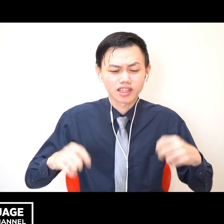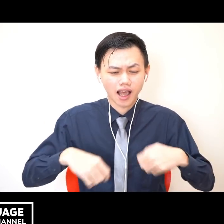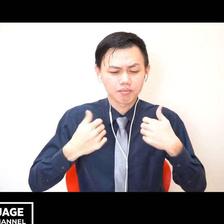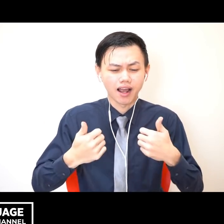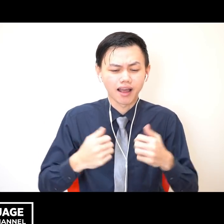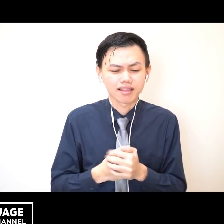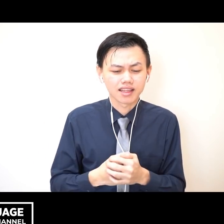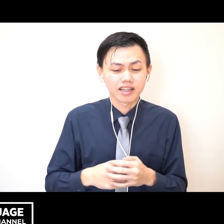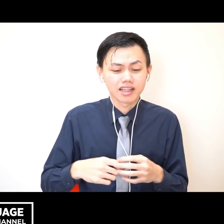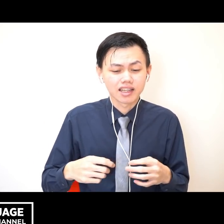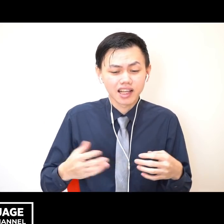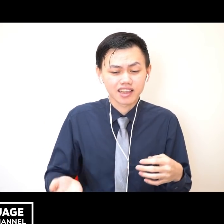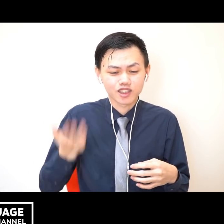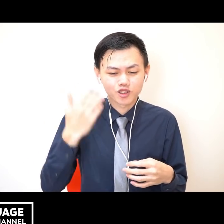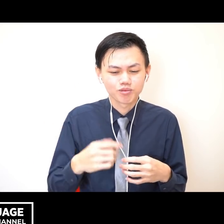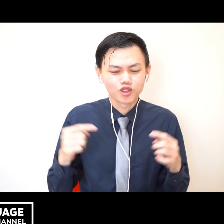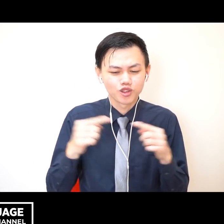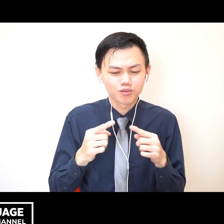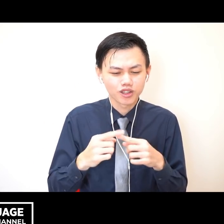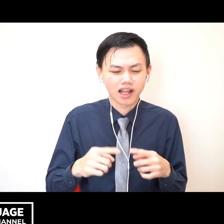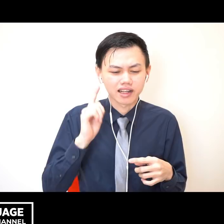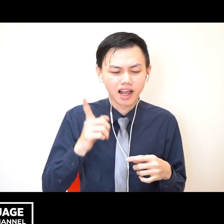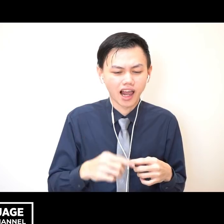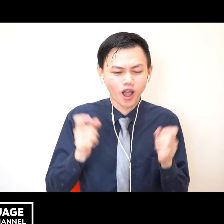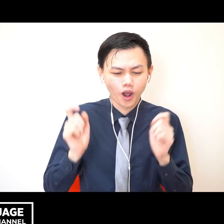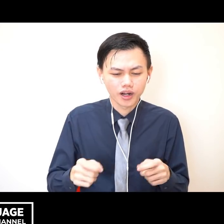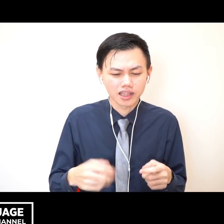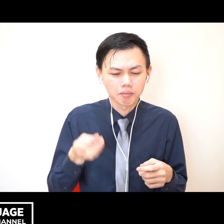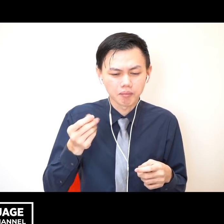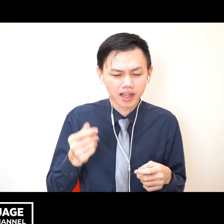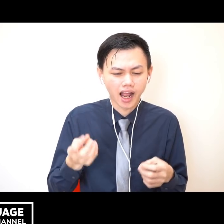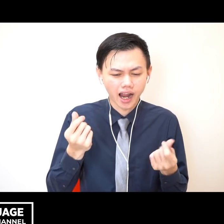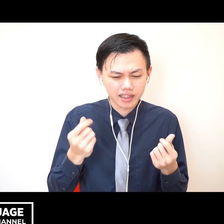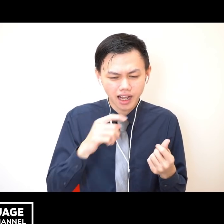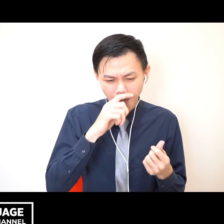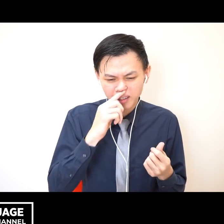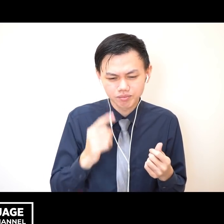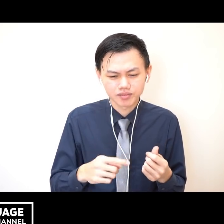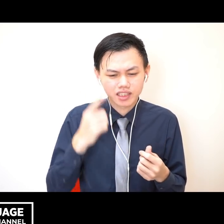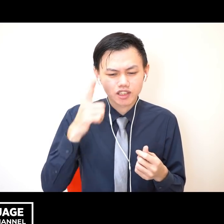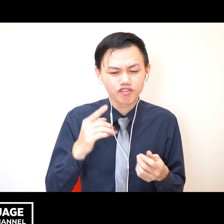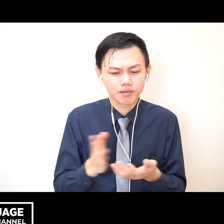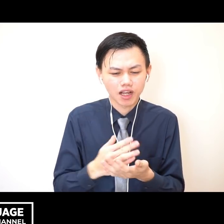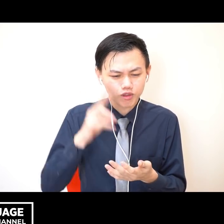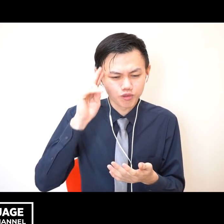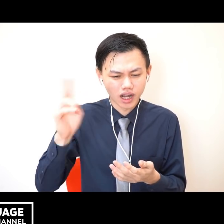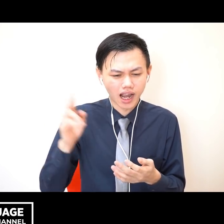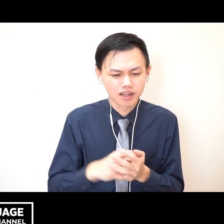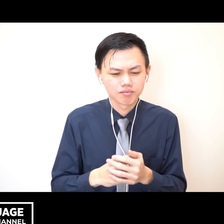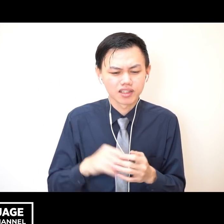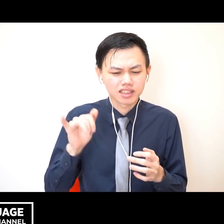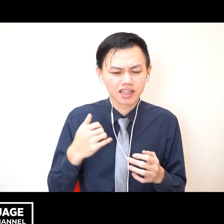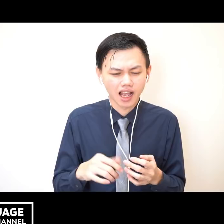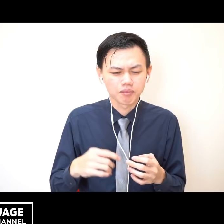itu firman Tuhan yang tadi kita baca. Seperti kita sering dengar Yohanes 4, Yohanes 3 pun mengatakan,